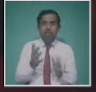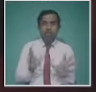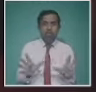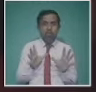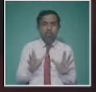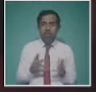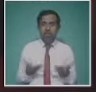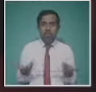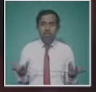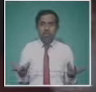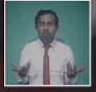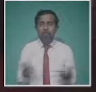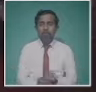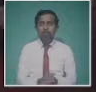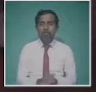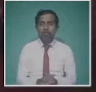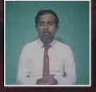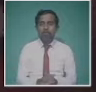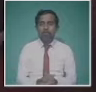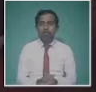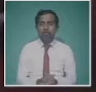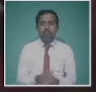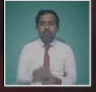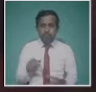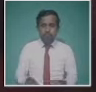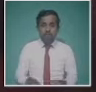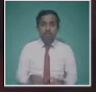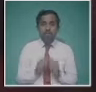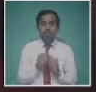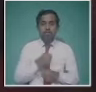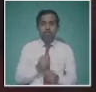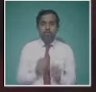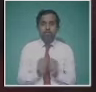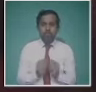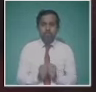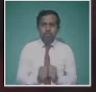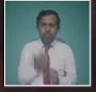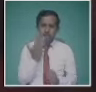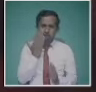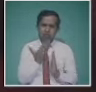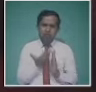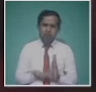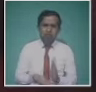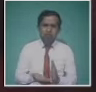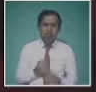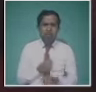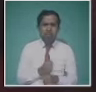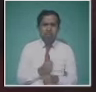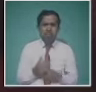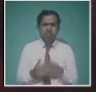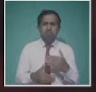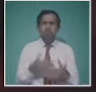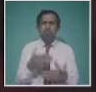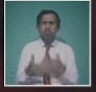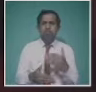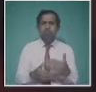වෙන්න හේතුවක් නැහැ ඉතින් ඒ නිසා අද මේ ආණ්ඩුව කටයුතු කරන ආකාරයෙන් අපිට පේනවා මේ ආණ්ඩුව කටයුතු